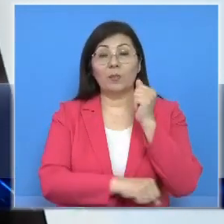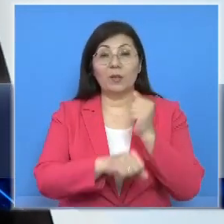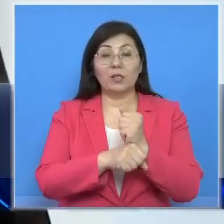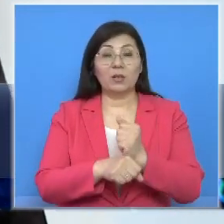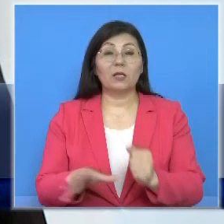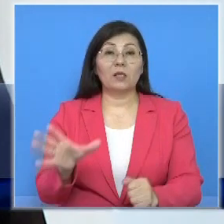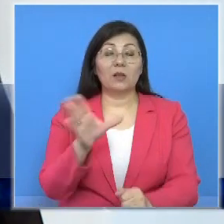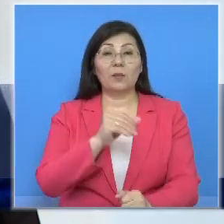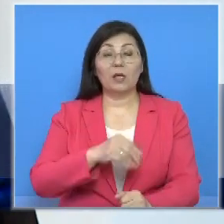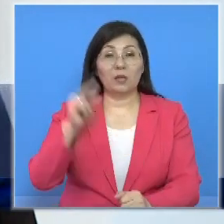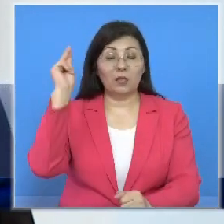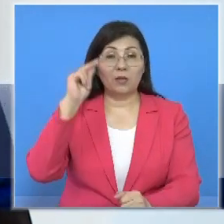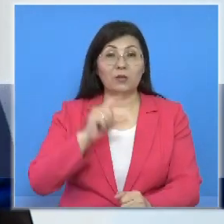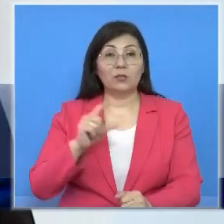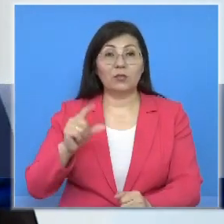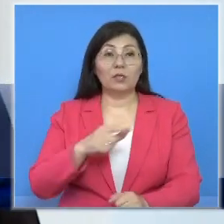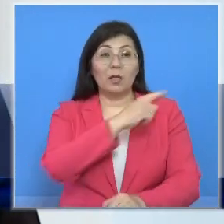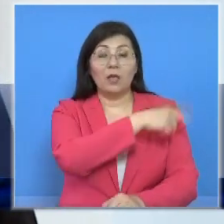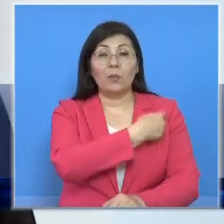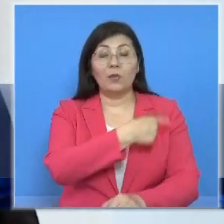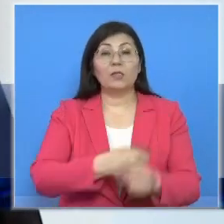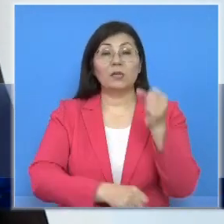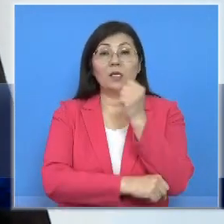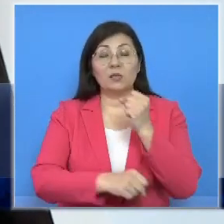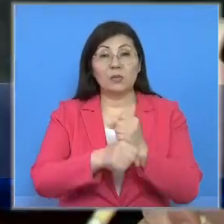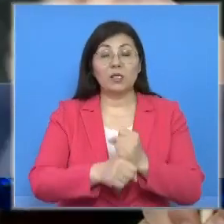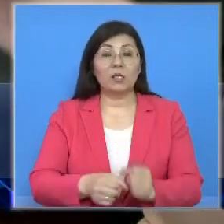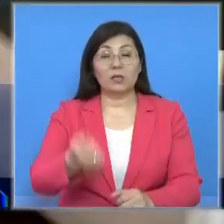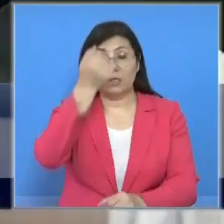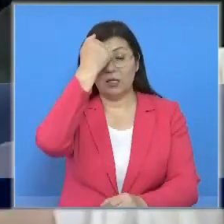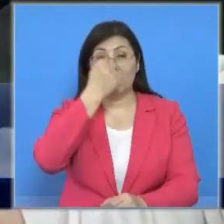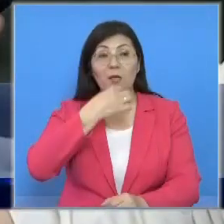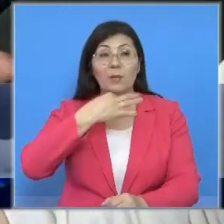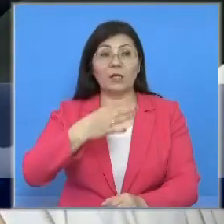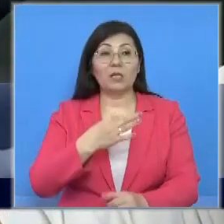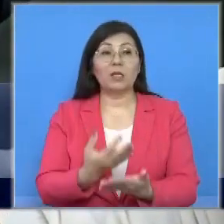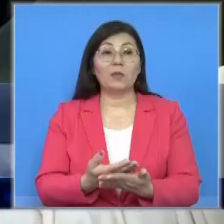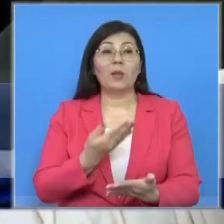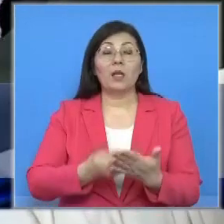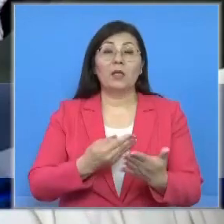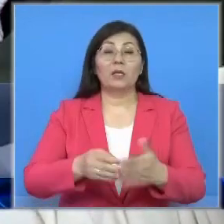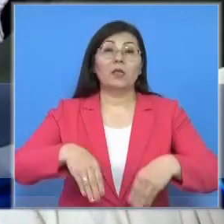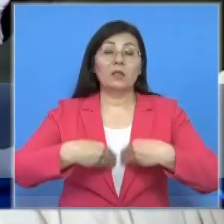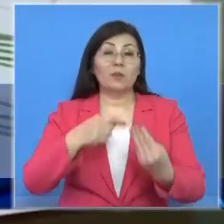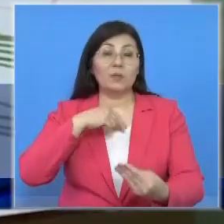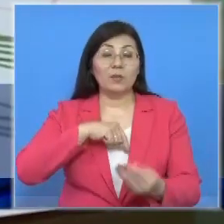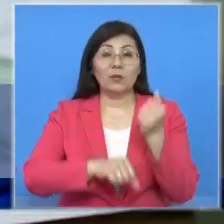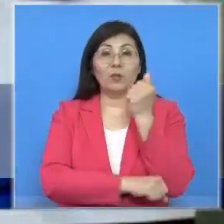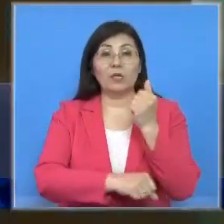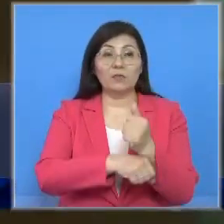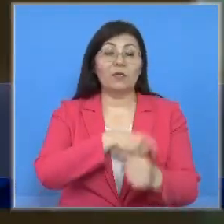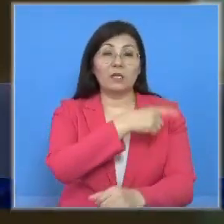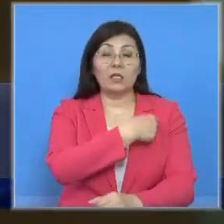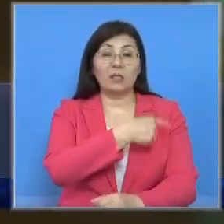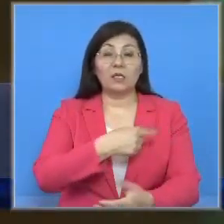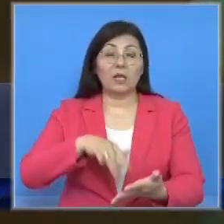барлық студенттерге де, медицина қызметкерлеріне де көп-көп рахмет айтамын. Айта өтейік, жиналғандарға кеңес берген психологтар мен ақ халаттылар